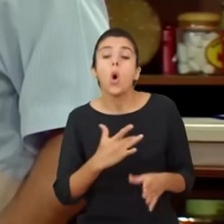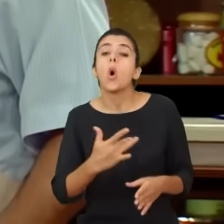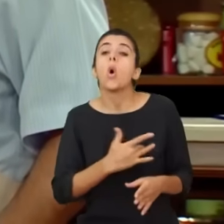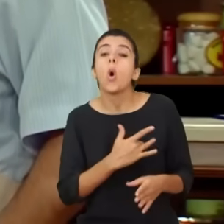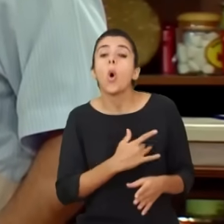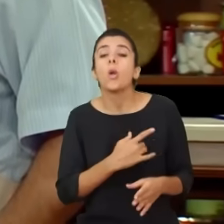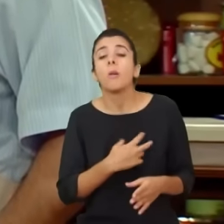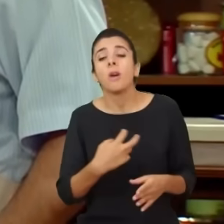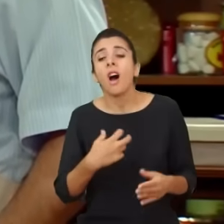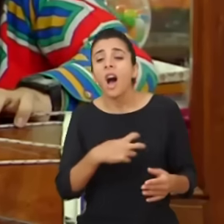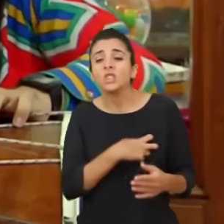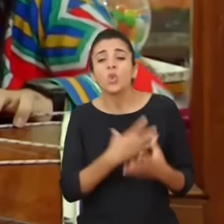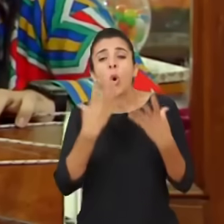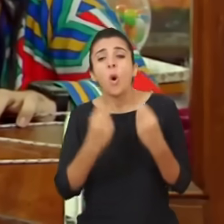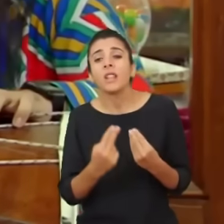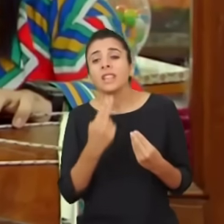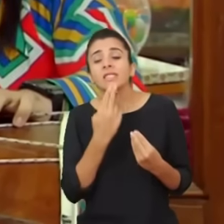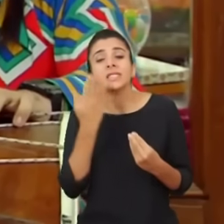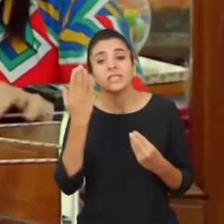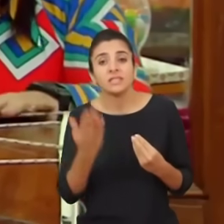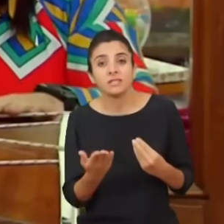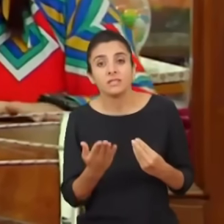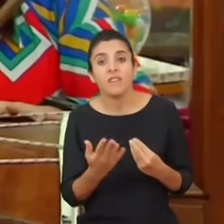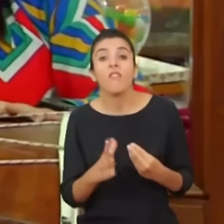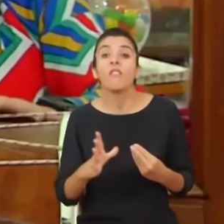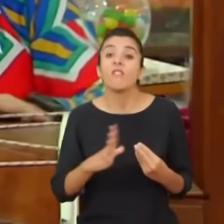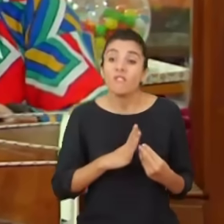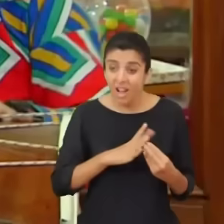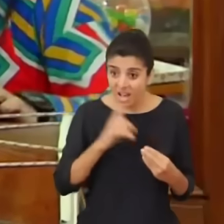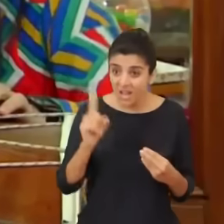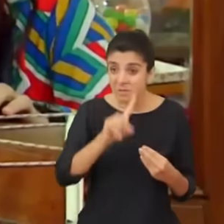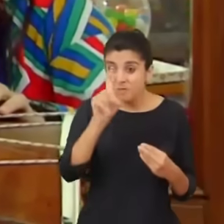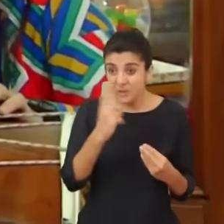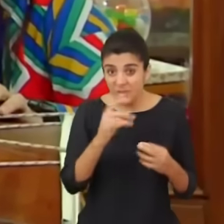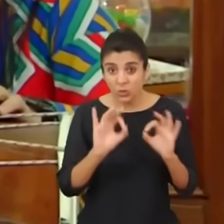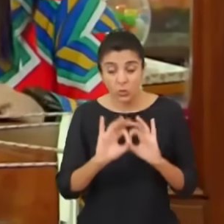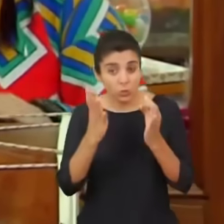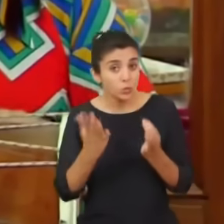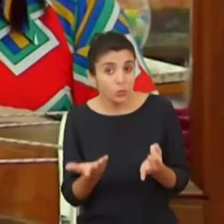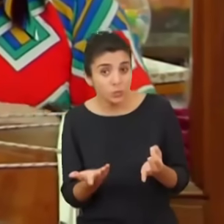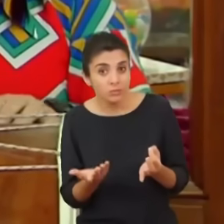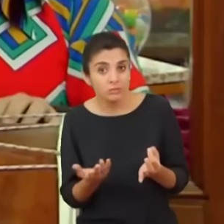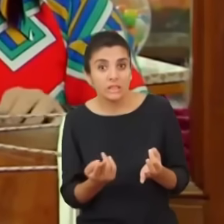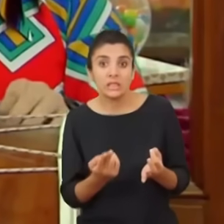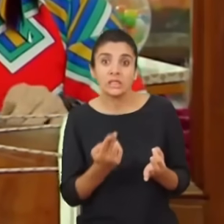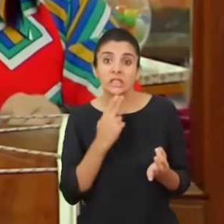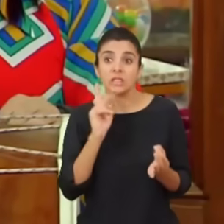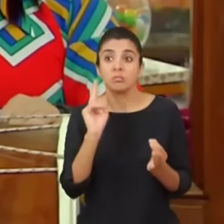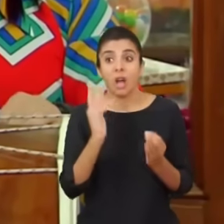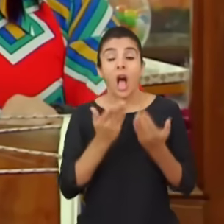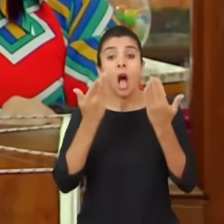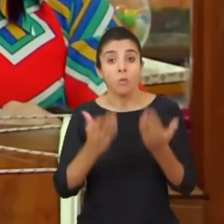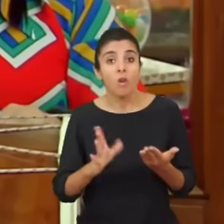Gönlüm gitti o yare. Aynen. Var mı buna bir çare? Kızı razı gelir